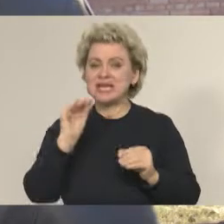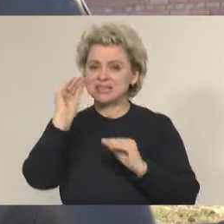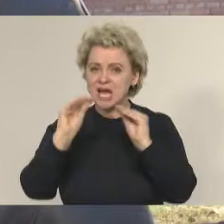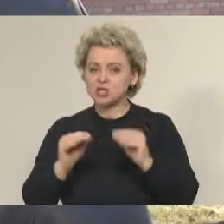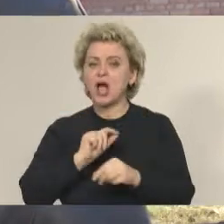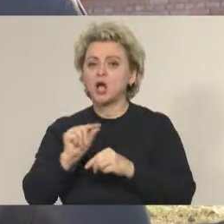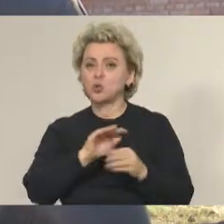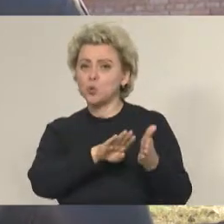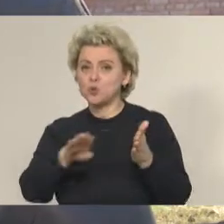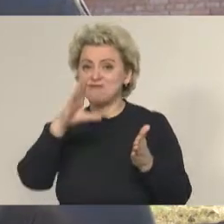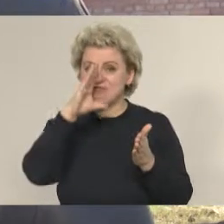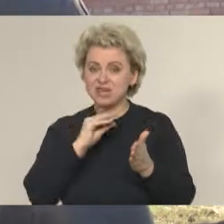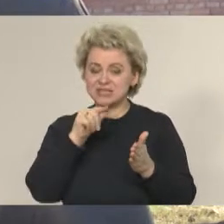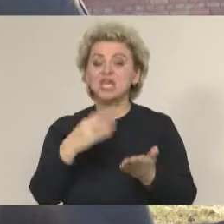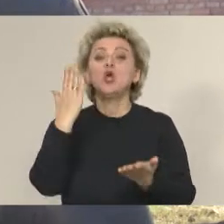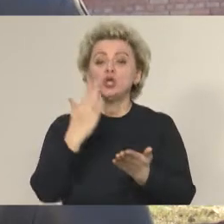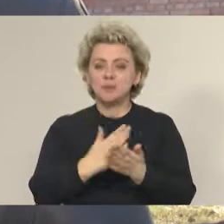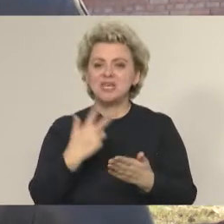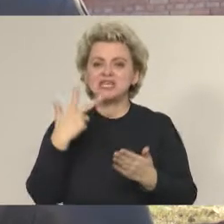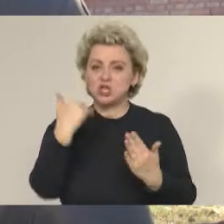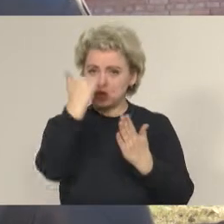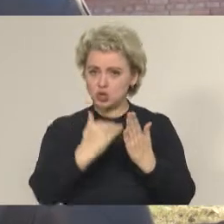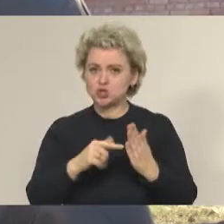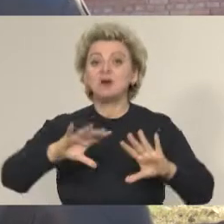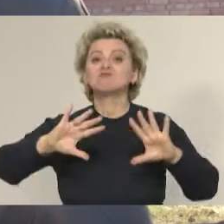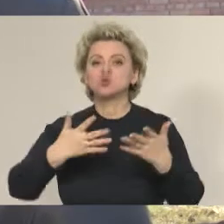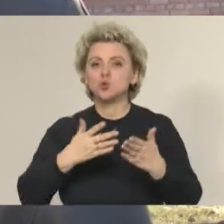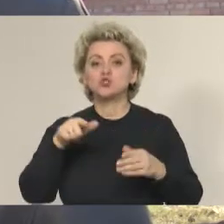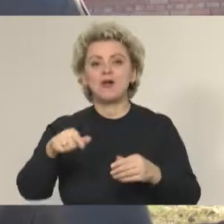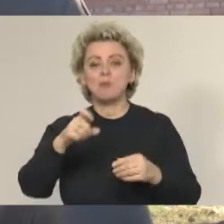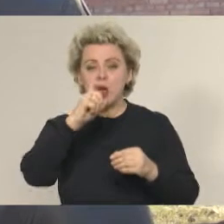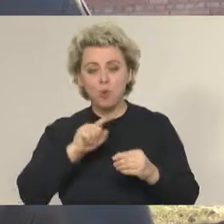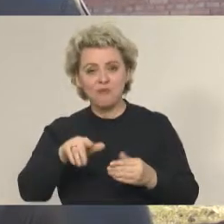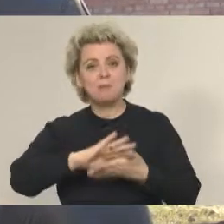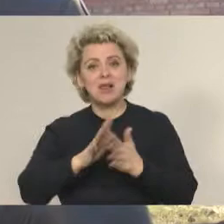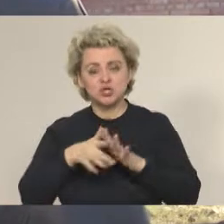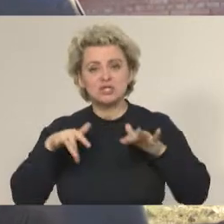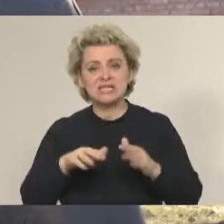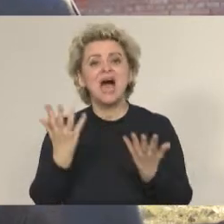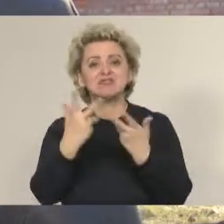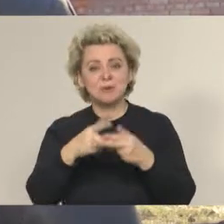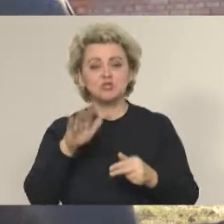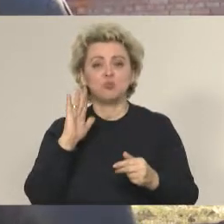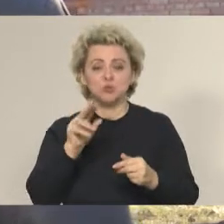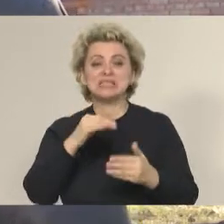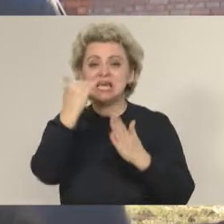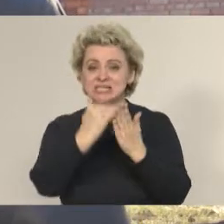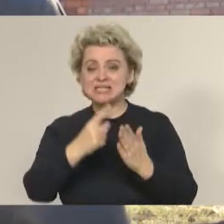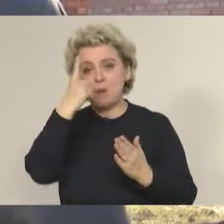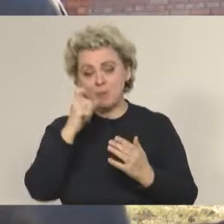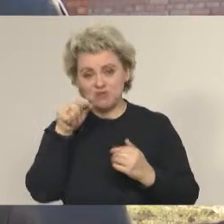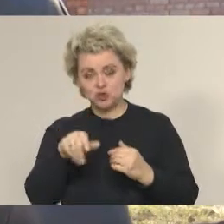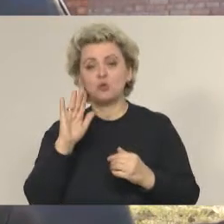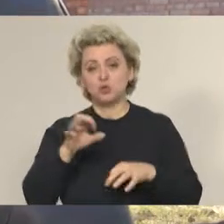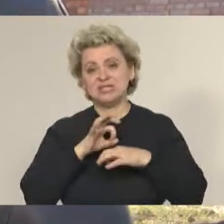датчиком контроля уровня воды. Имеются 3 режима. В случае наихудшего положения дел автоматически сработает система оповещения,